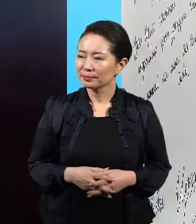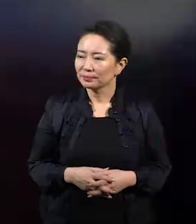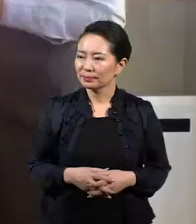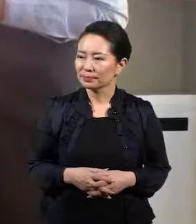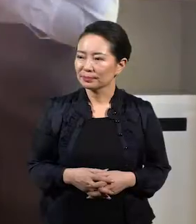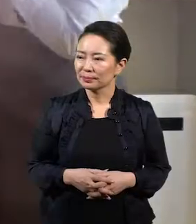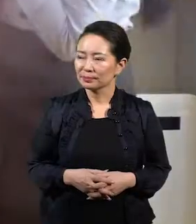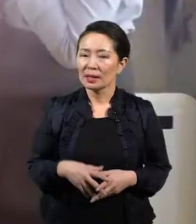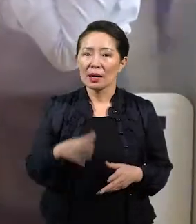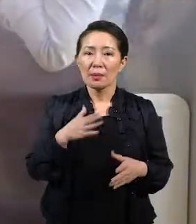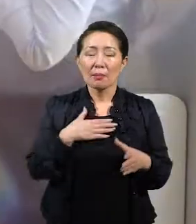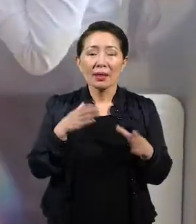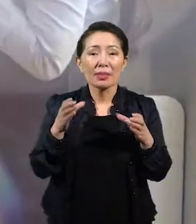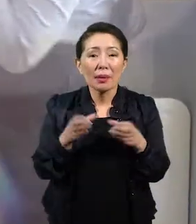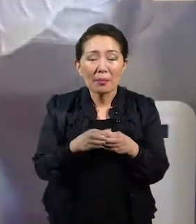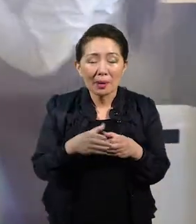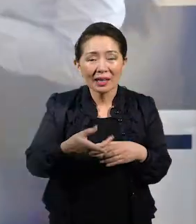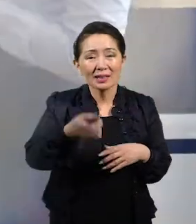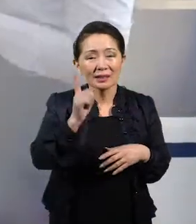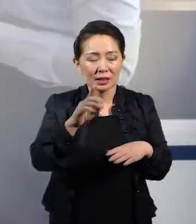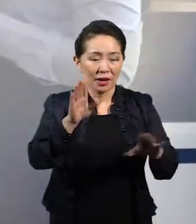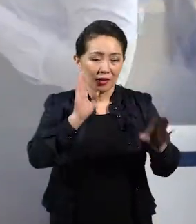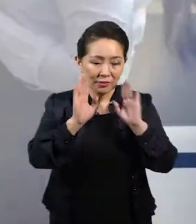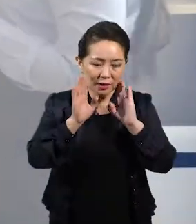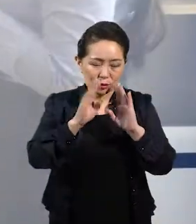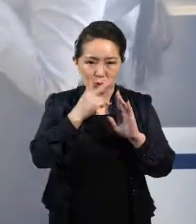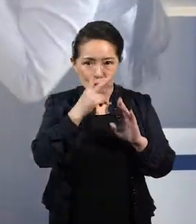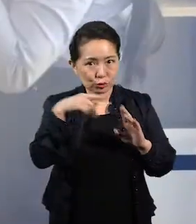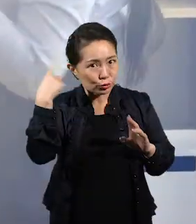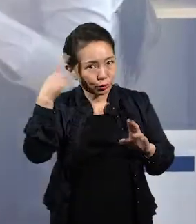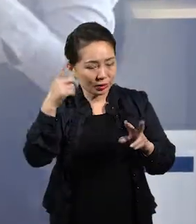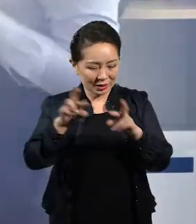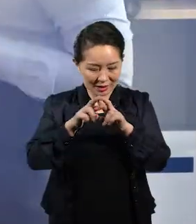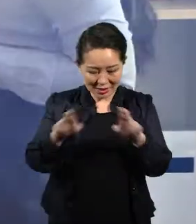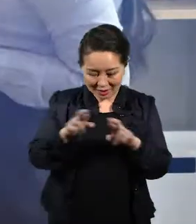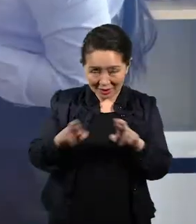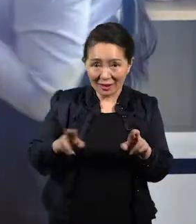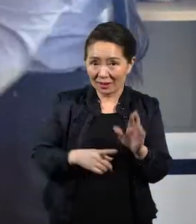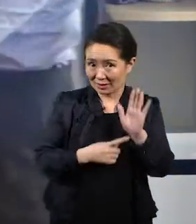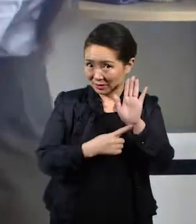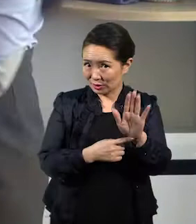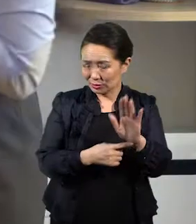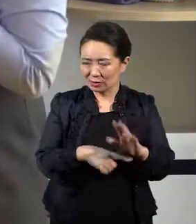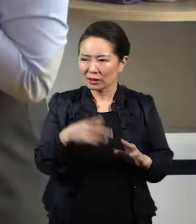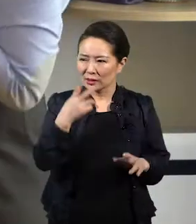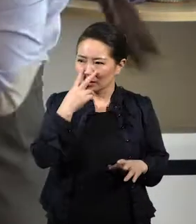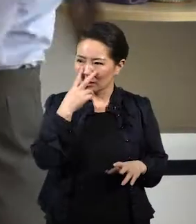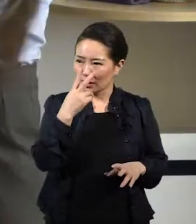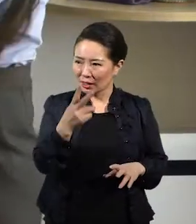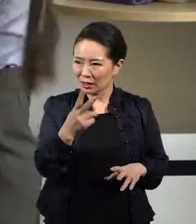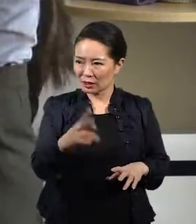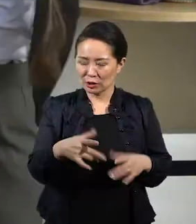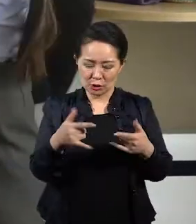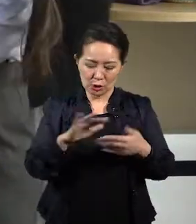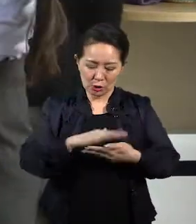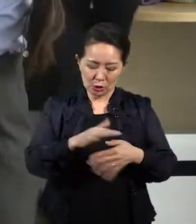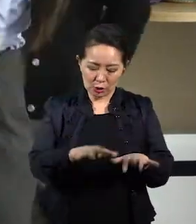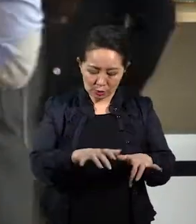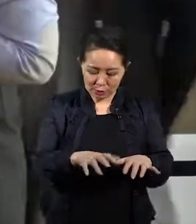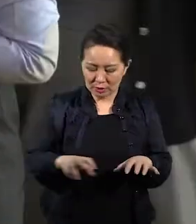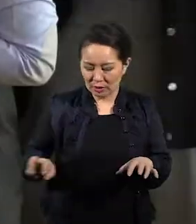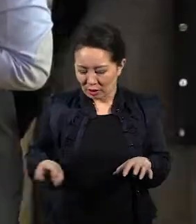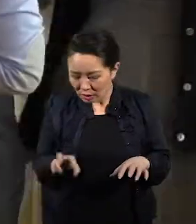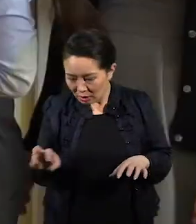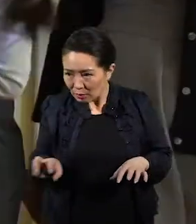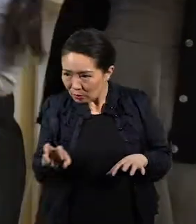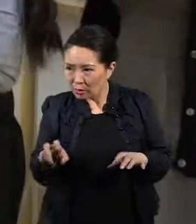Манай болохоор хамгийн ихэнд Facebook хүдэл бодлын ялгаагаар одоо үнийг эхлүүлсэн байгаа. та нар харж байгаа бол бид нар компьютер, кейборд,